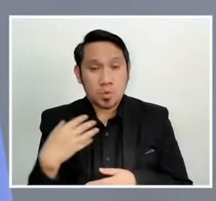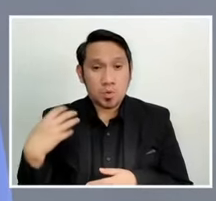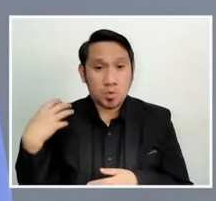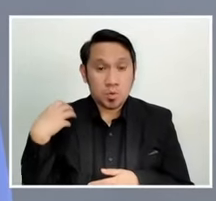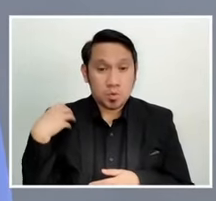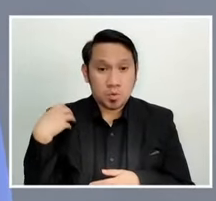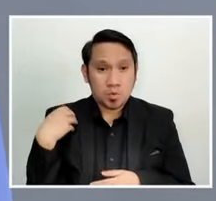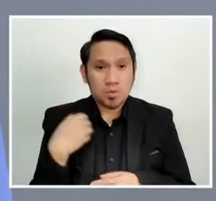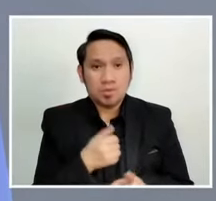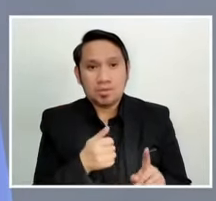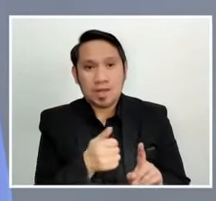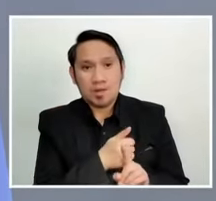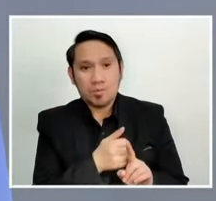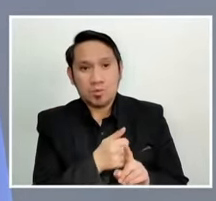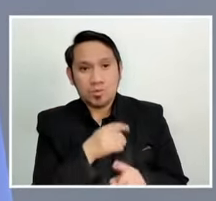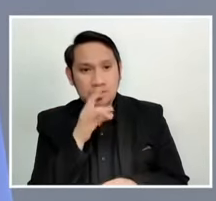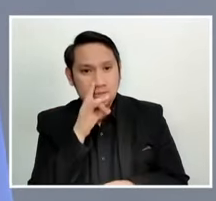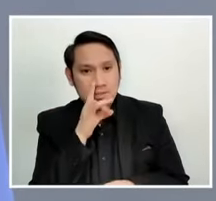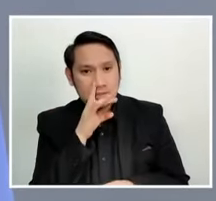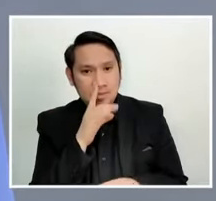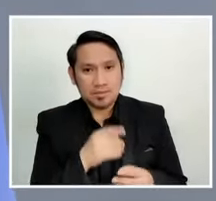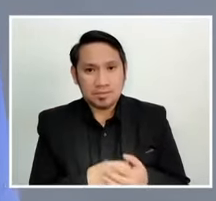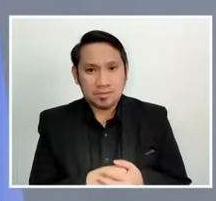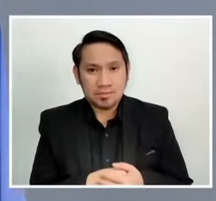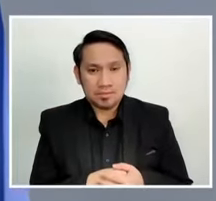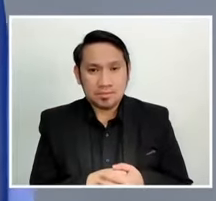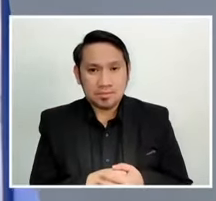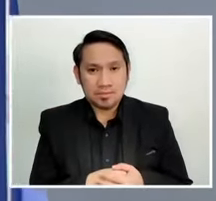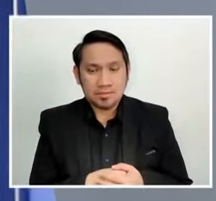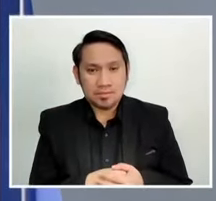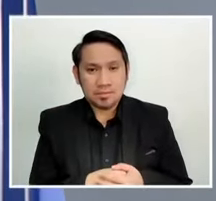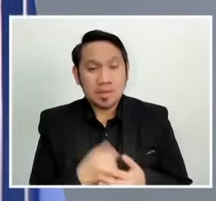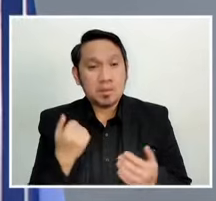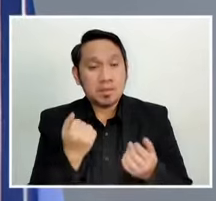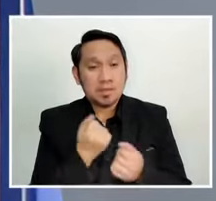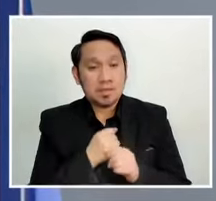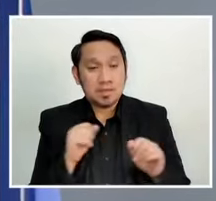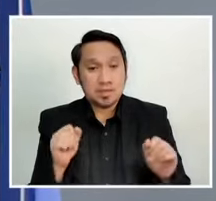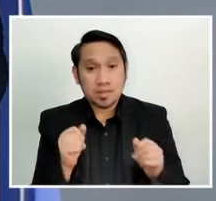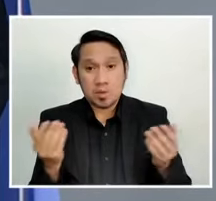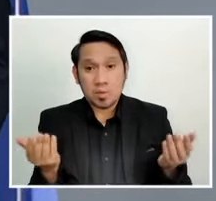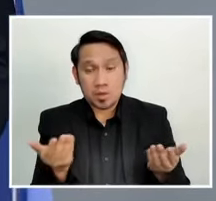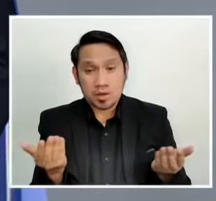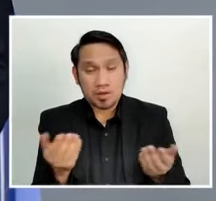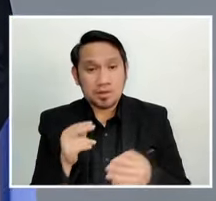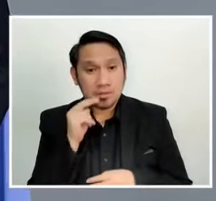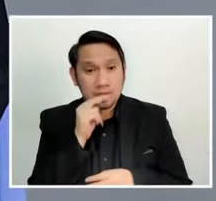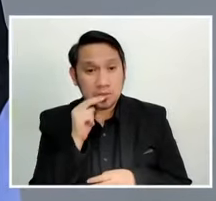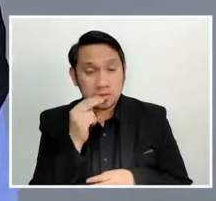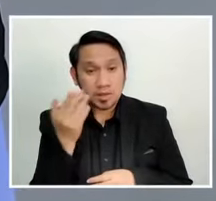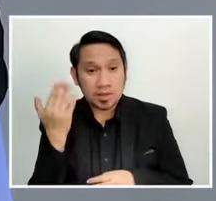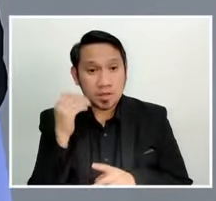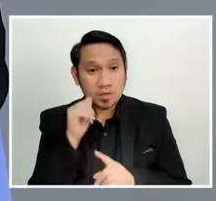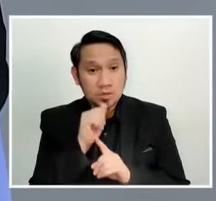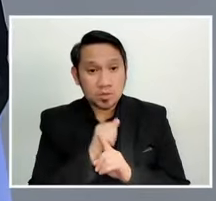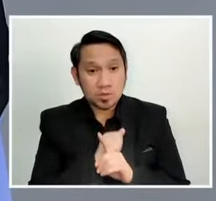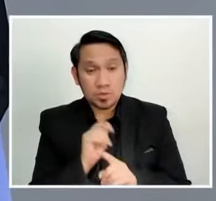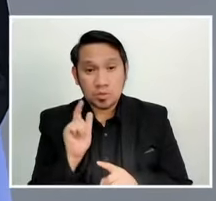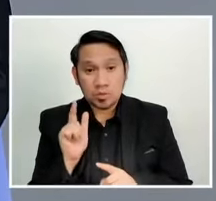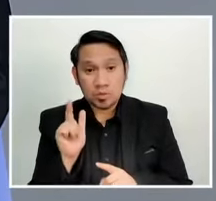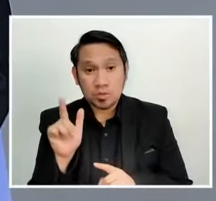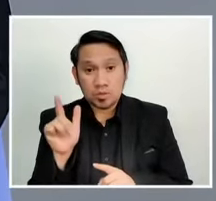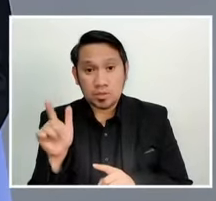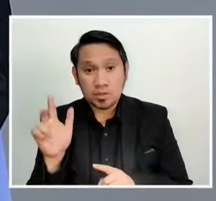minaltratong kasambahay na si LV Vergara na sinagip sa Mamburao, Occidental, Mindoro noong Agosto ng